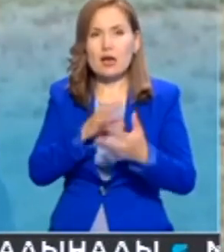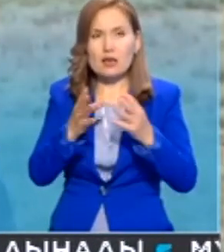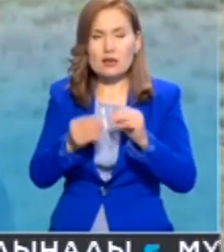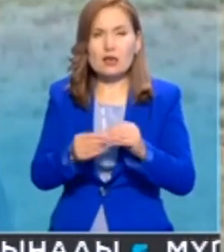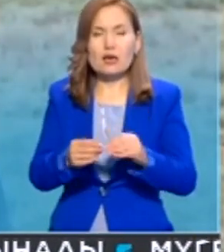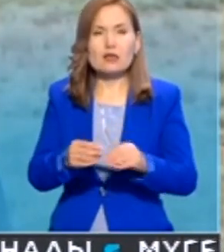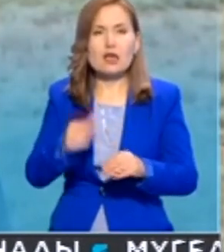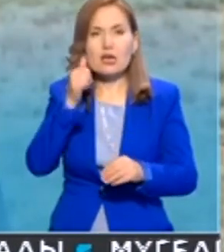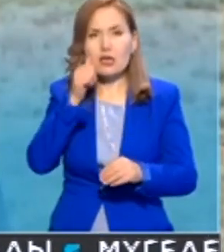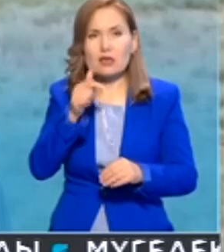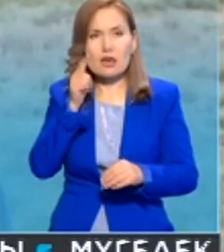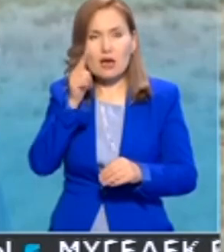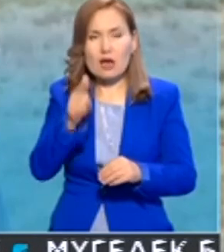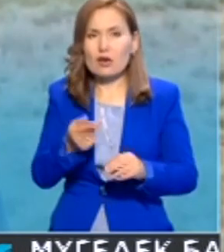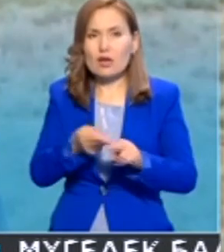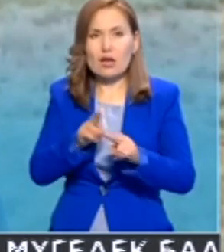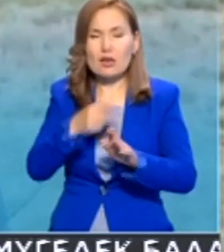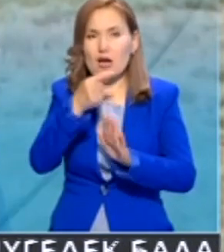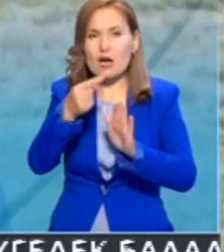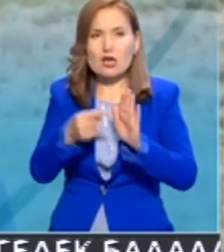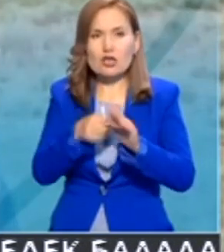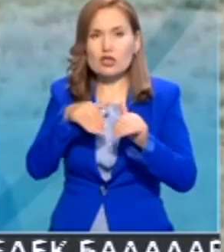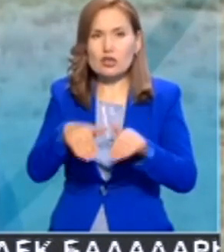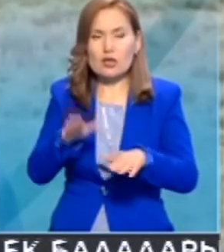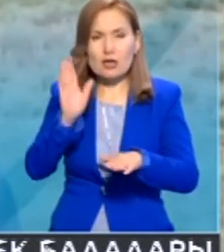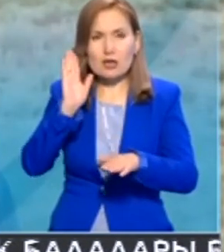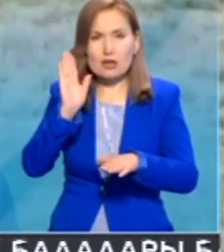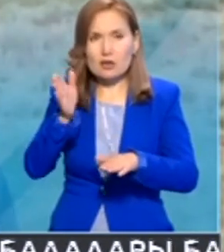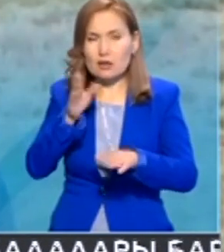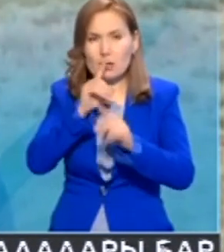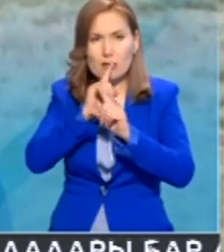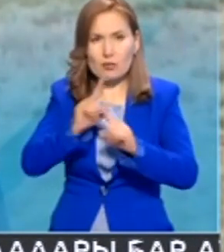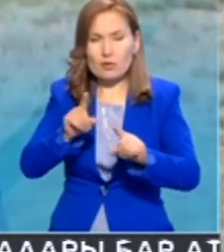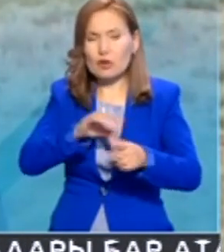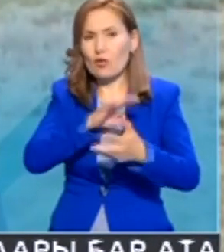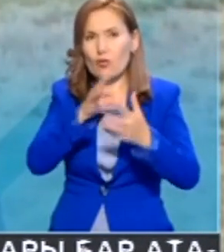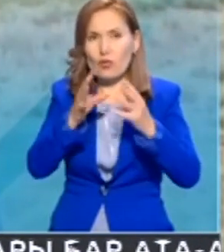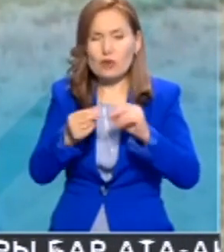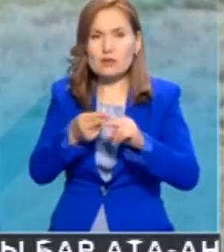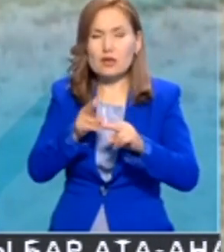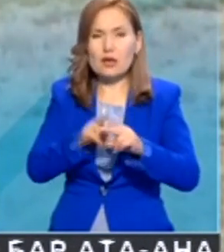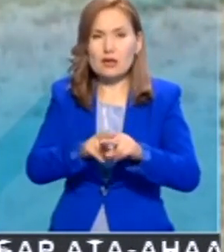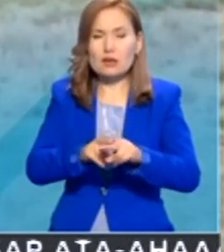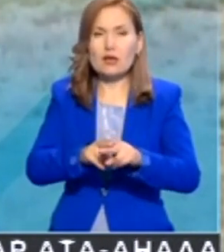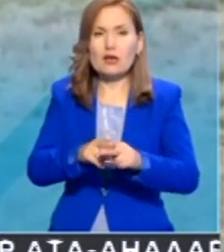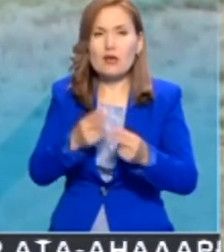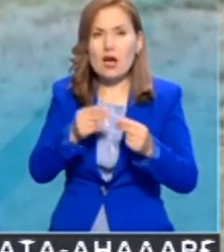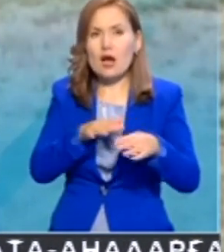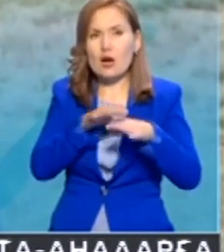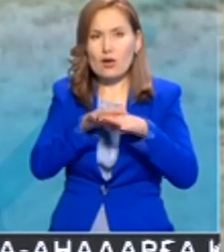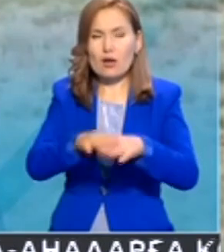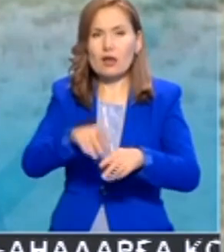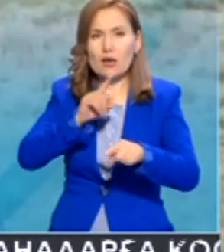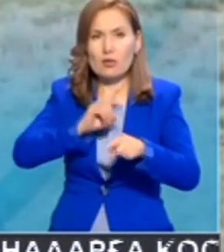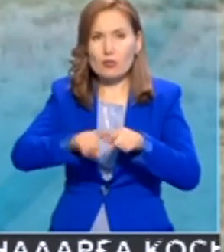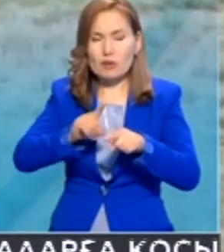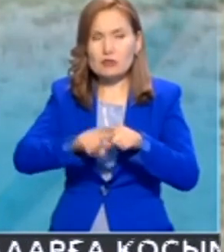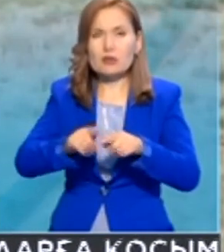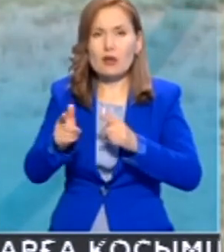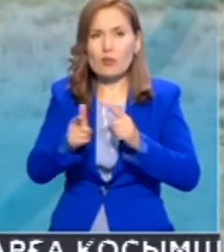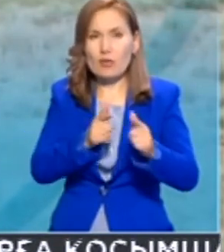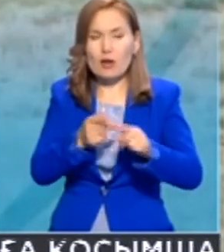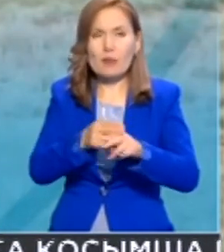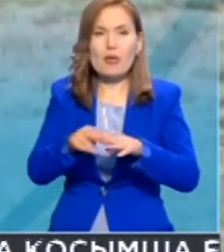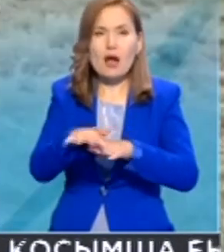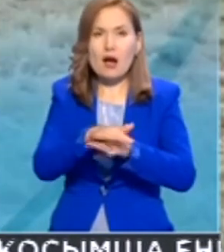ертең шешілмейді. Өйткені оған жаңа айтып отырмыз, жобалық сметалық құжаттар осы жылдың аяғына дейін шықса біз тездет дегенде енді халықтың